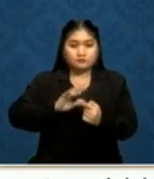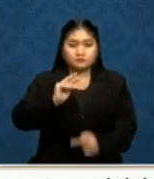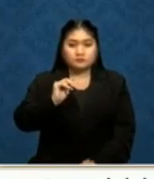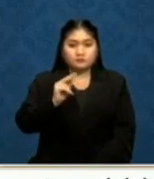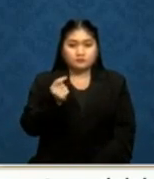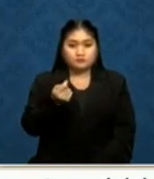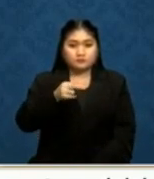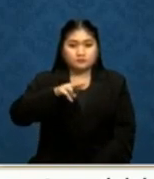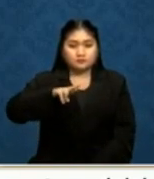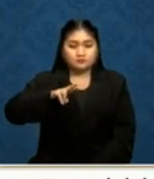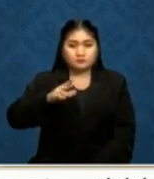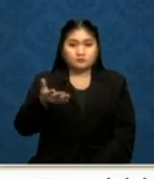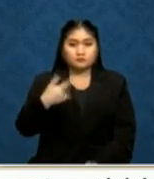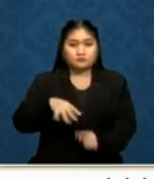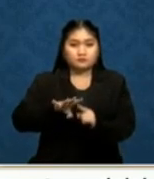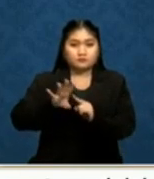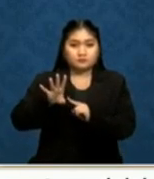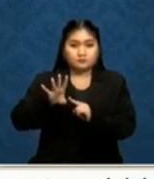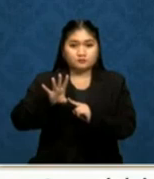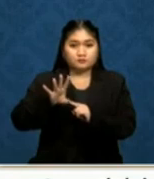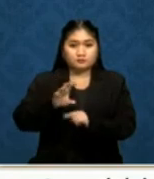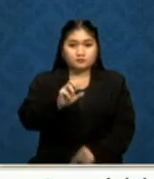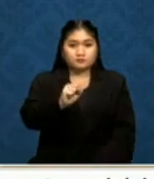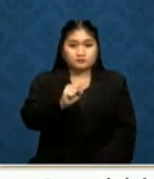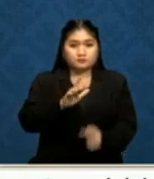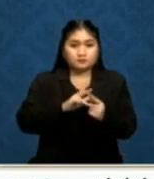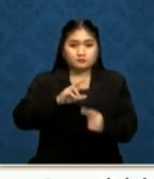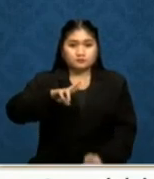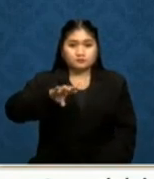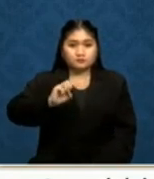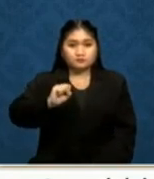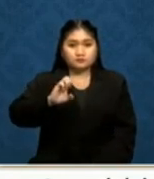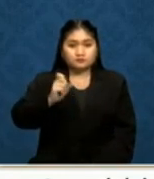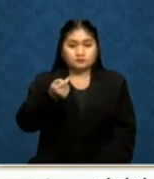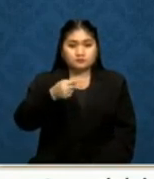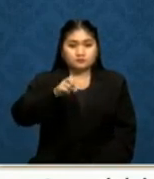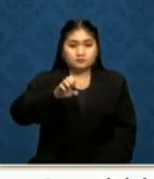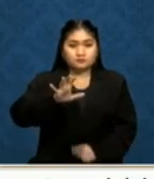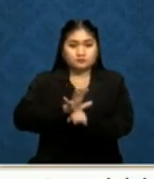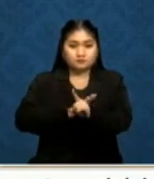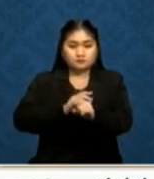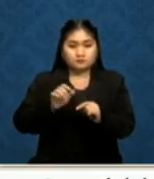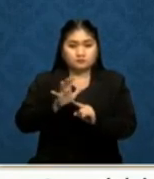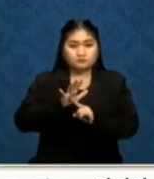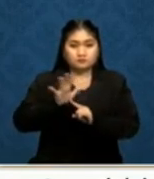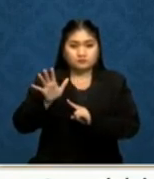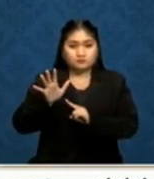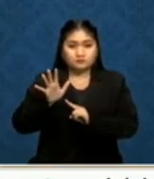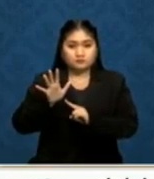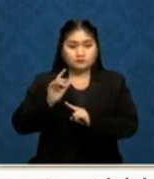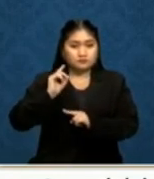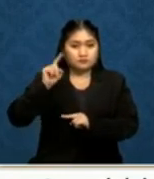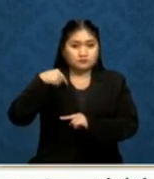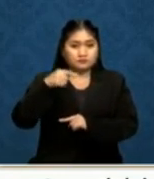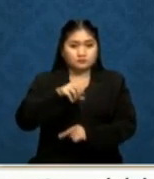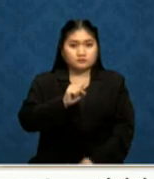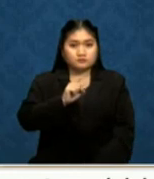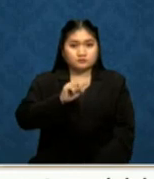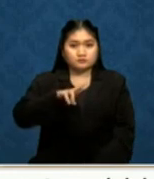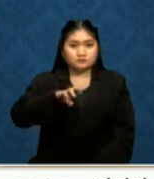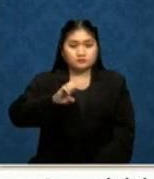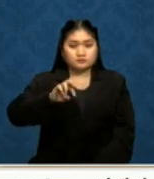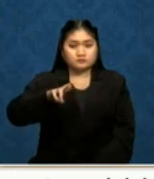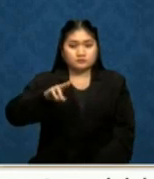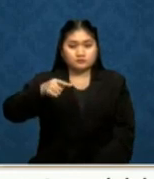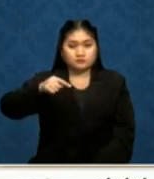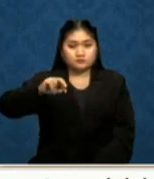ลี4นายสุรสิทธิ์แสงวิโรจน์พัฒน์5นางสาวสิริพรเอี่ยม